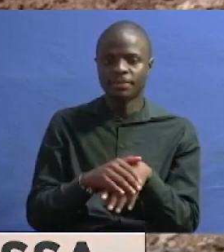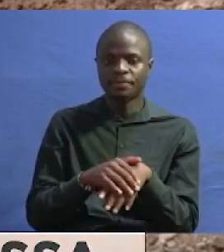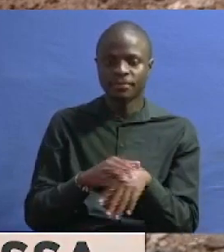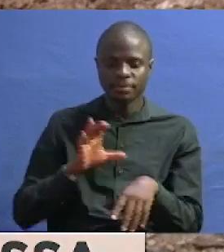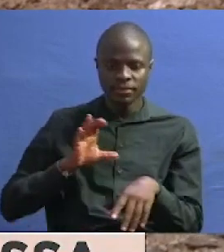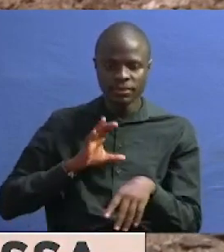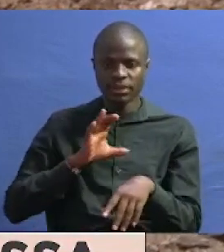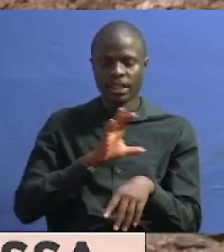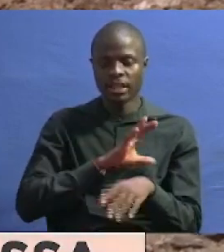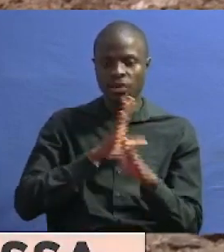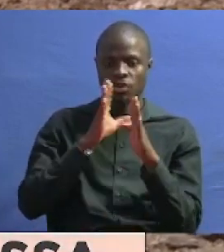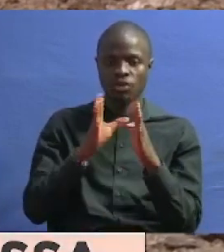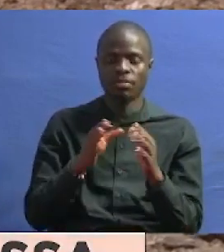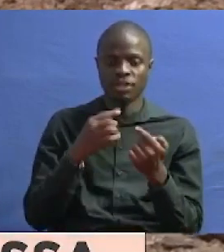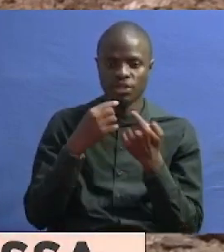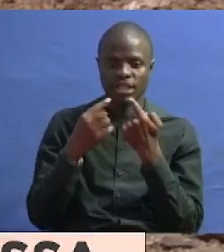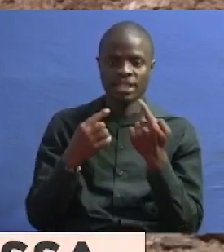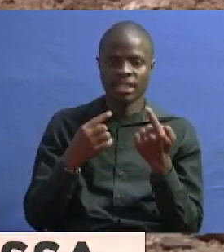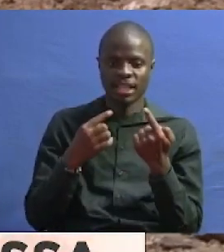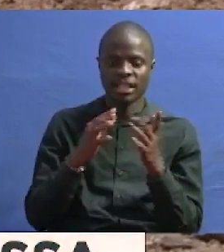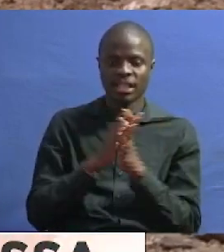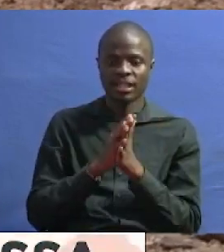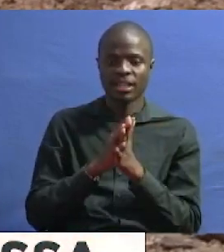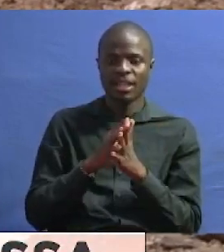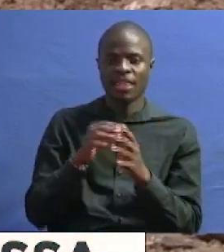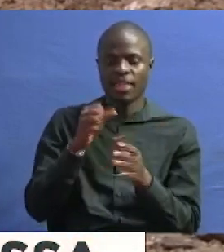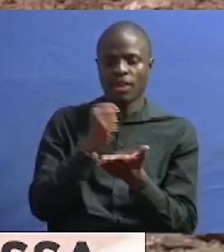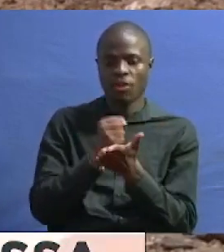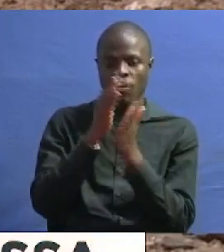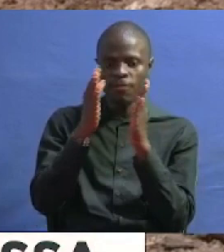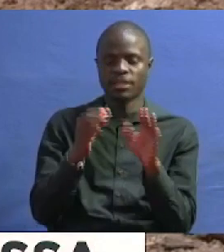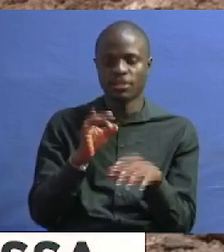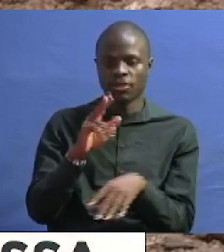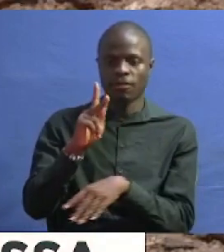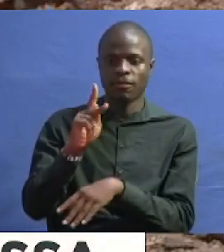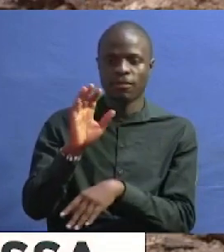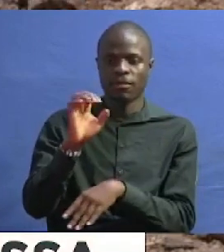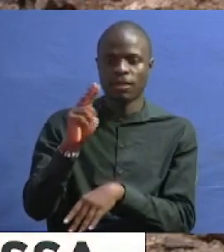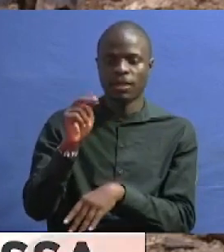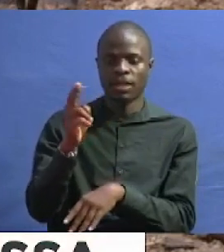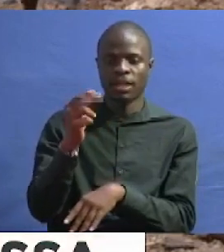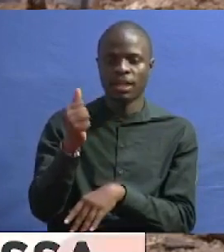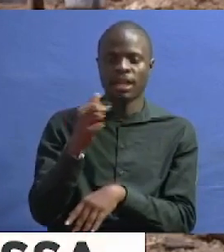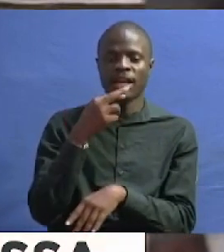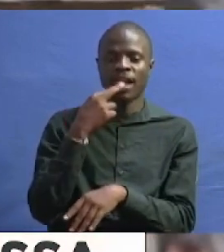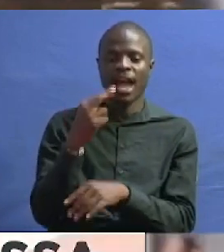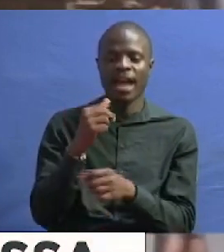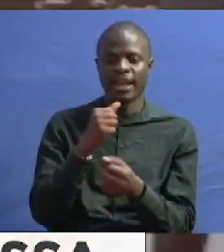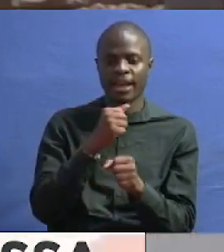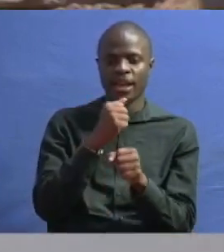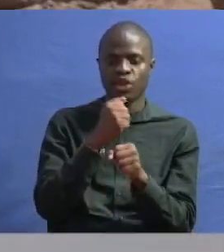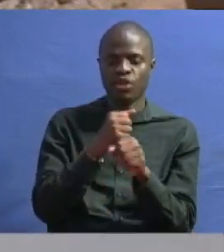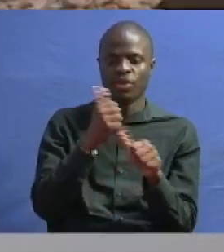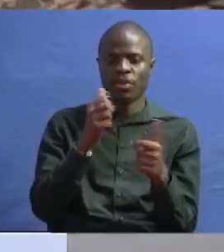Kamishna wa kaunti ya Garissa Mohamed Mwabudzo alisema kuwa maafisa wa KeNHA wanafanya kazi ya kurekebisha kivukio cha Mto